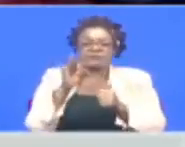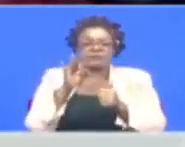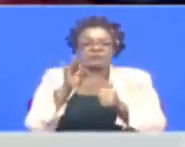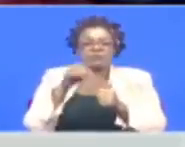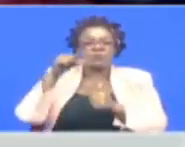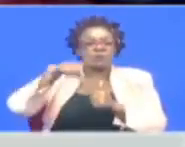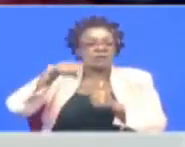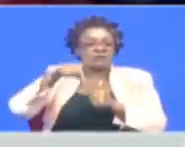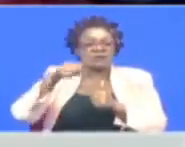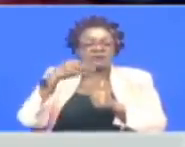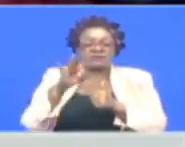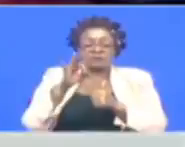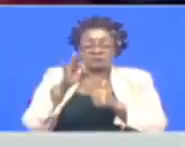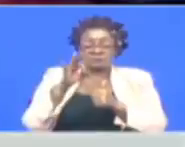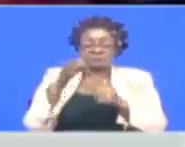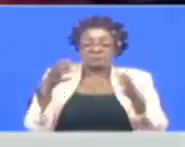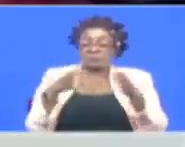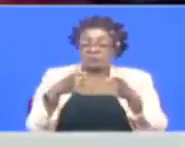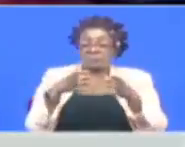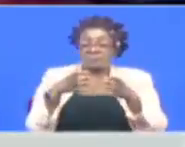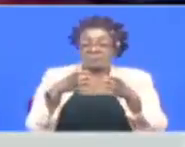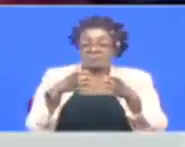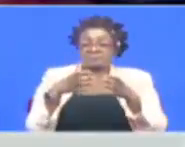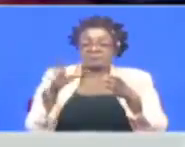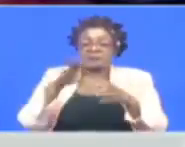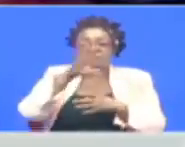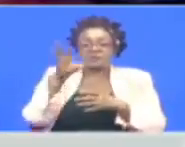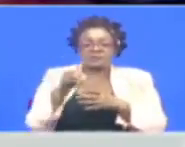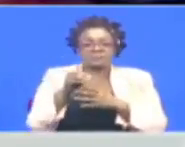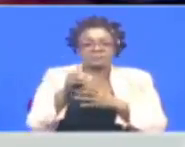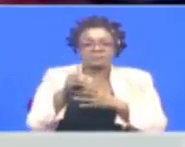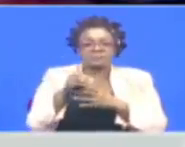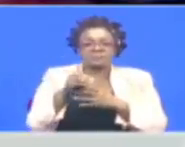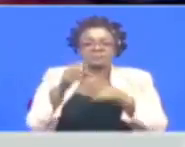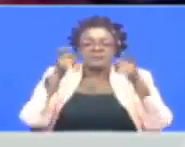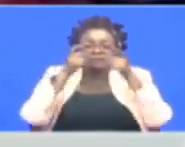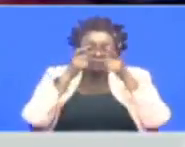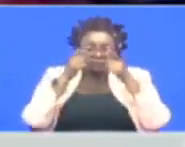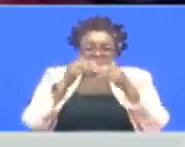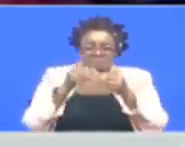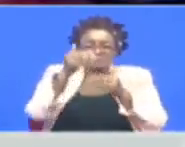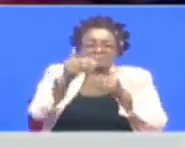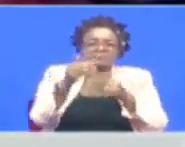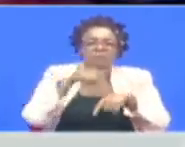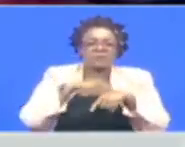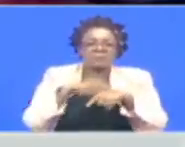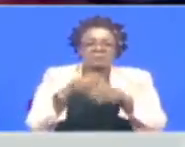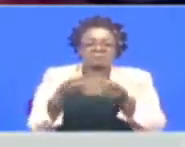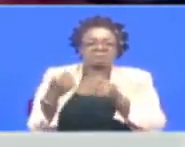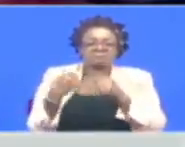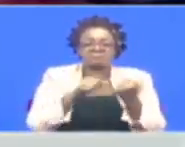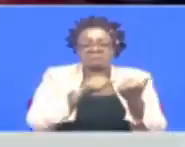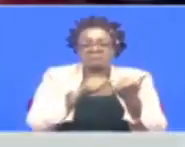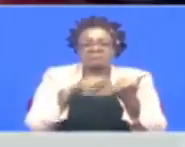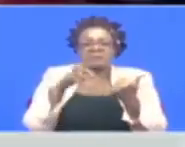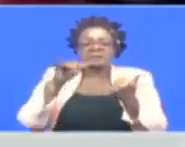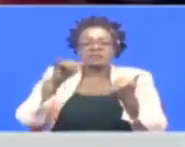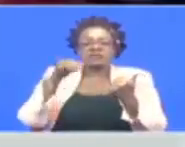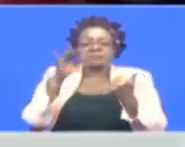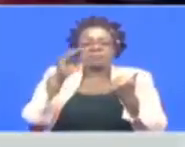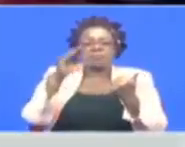ya kuingia katika awamu ya makundi ya ligi ya mabingwa bara Afrika. Tusker imesonga mbele baada ya kuwatema nje mabingwa Djibouti